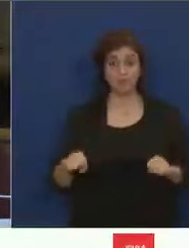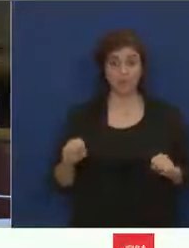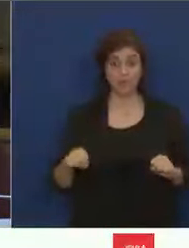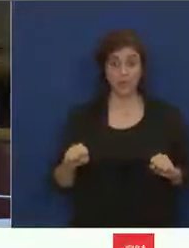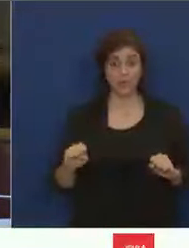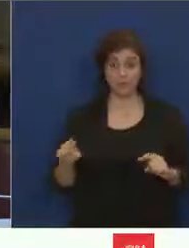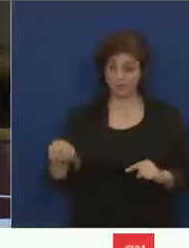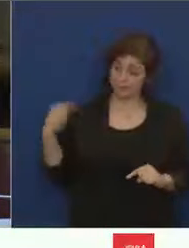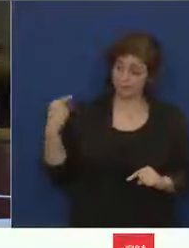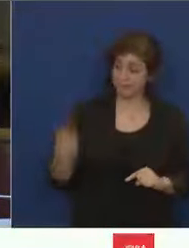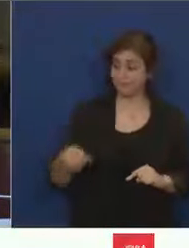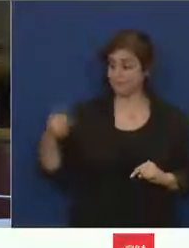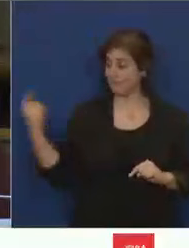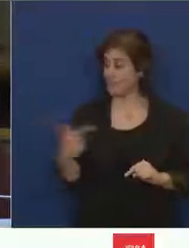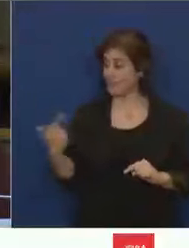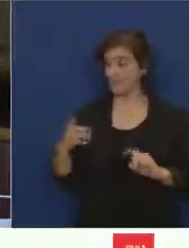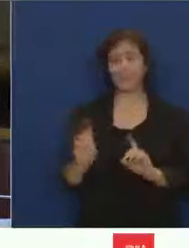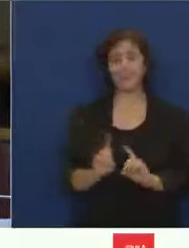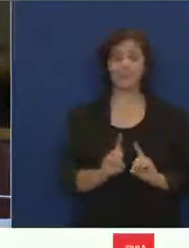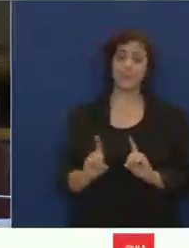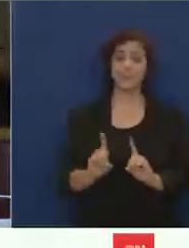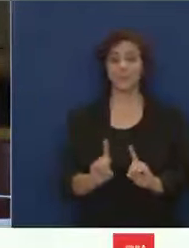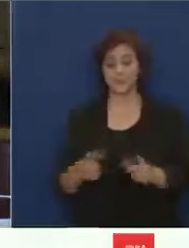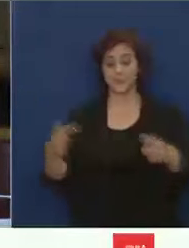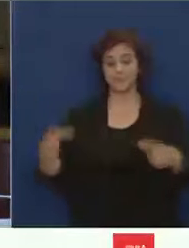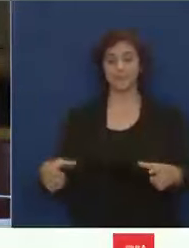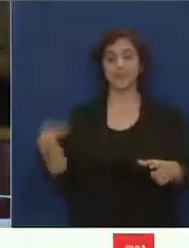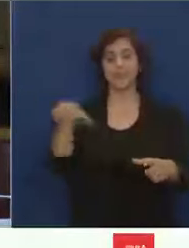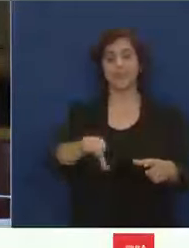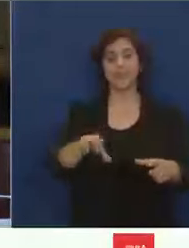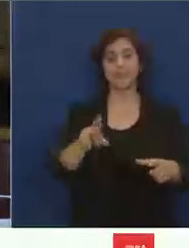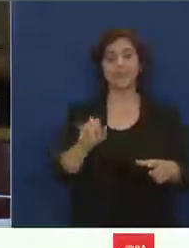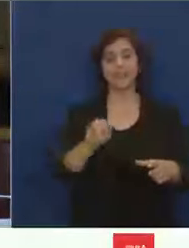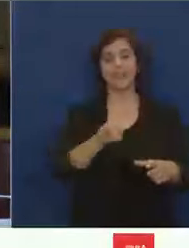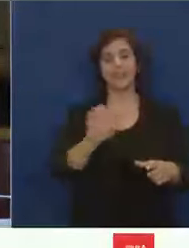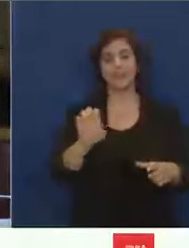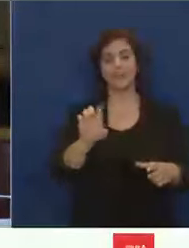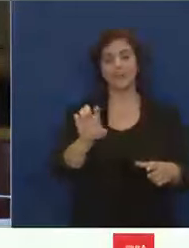pour vous accompagner un jour sur le secteur. Beaucoup Jean-Claude.